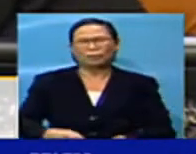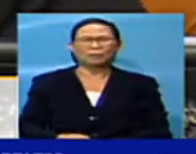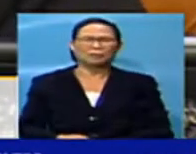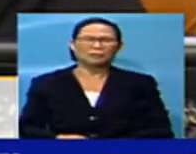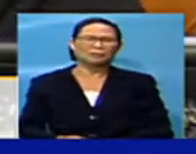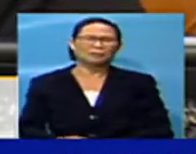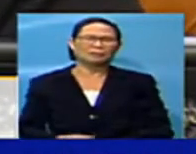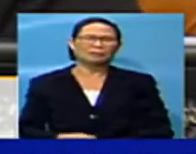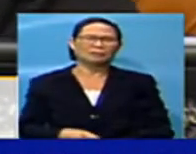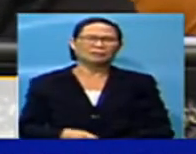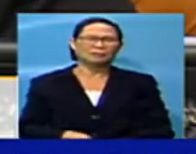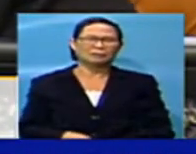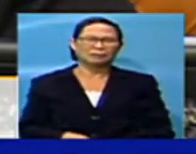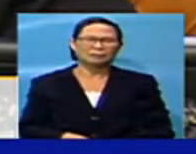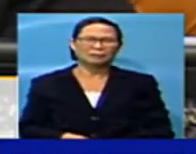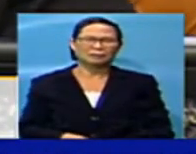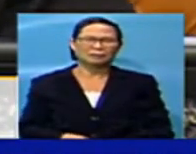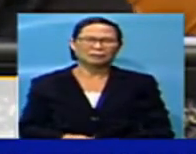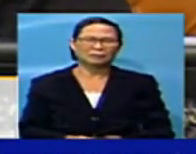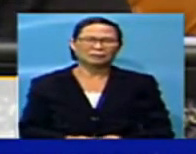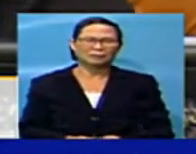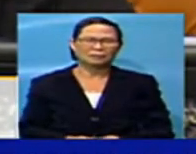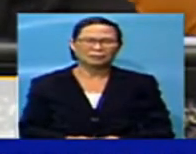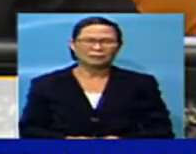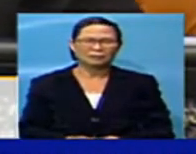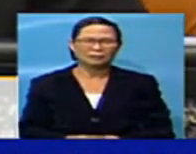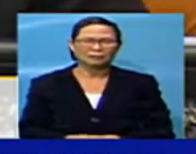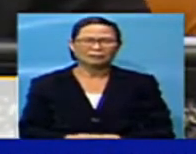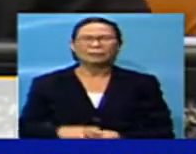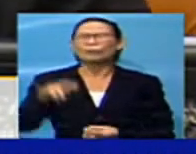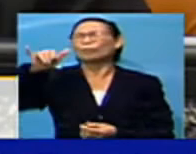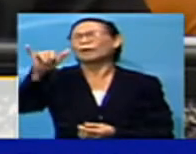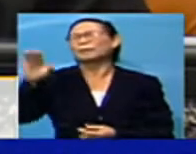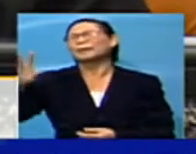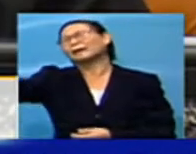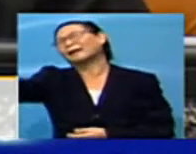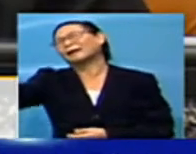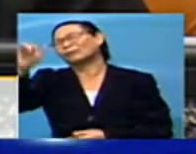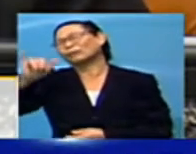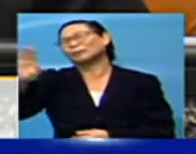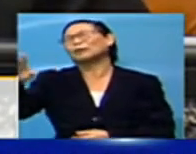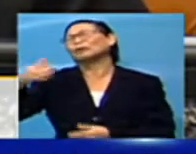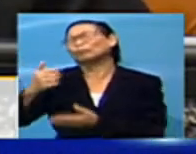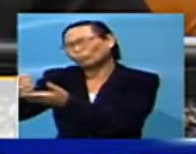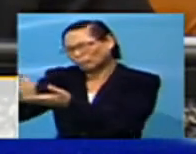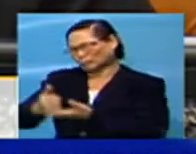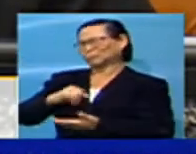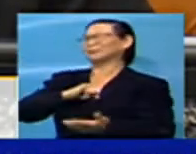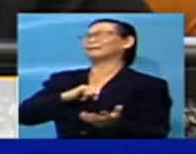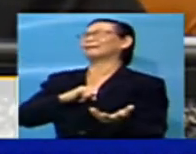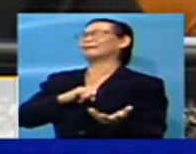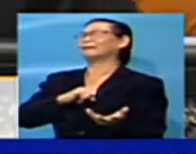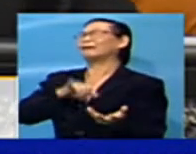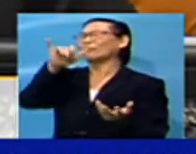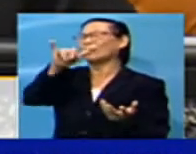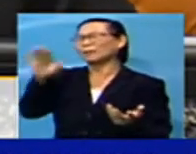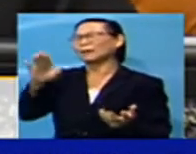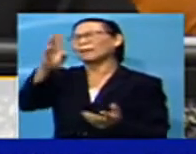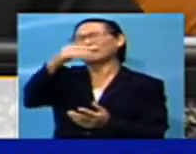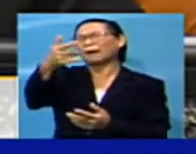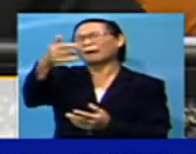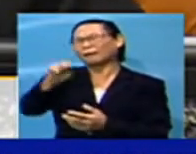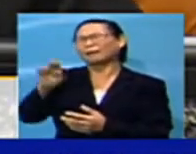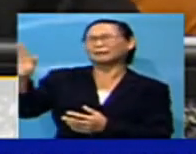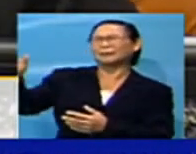jangan pun tak tahu apa dia baca. Ahli yang berhormat yang lain, tolong bantu saya. Ahli yang berhormat Marang